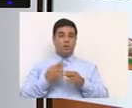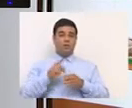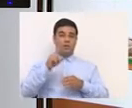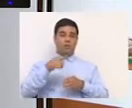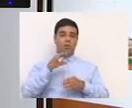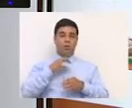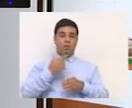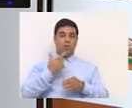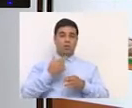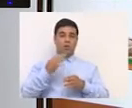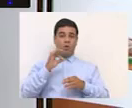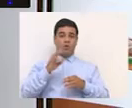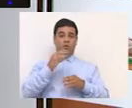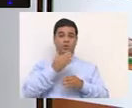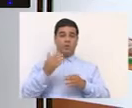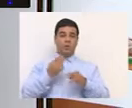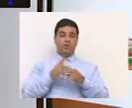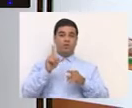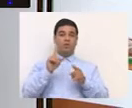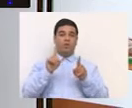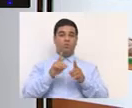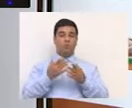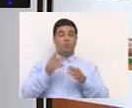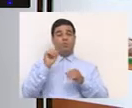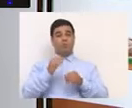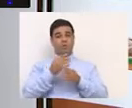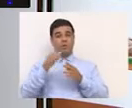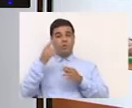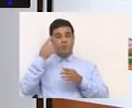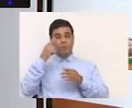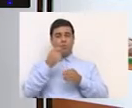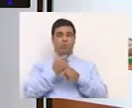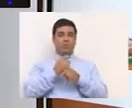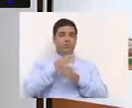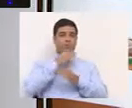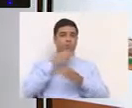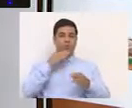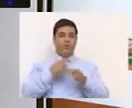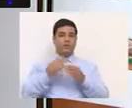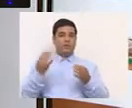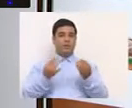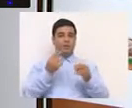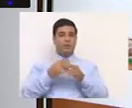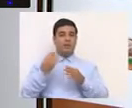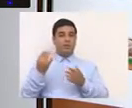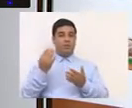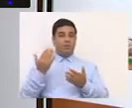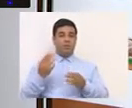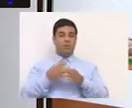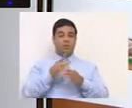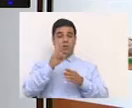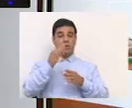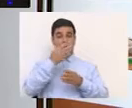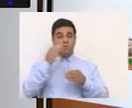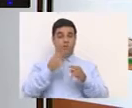требовали от нас чего-нибудь. Можно придумать очень много увлекательных историй. Главное, не забывайте,